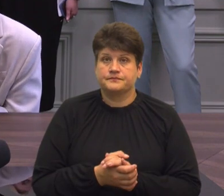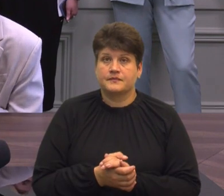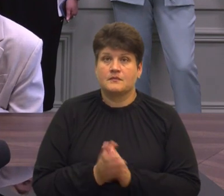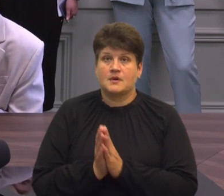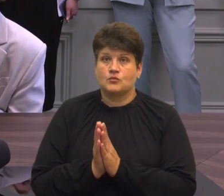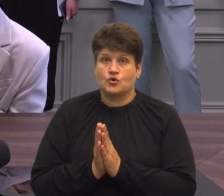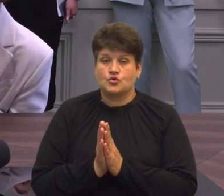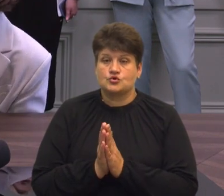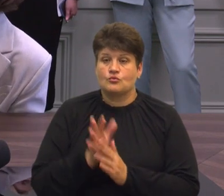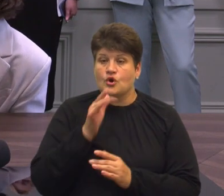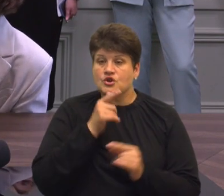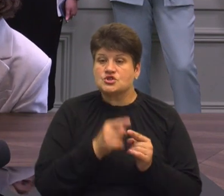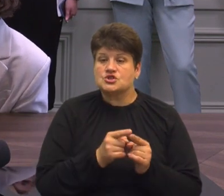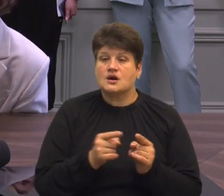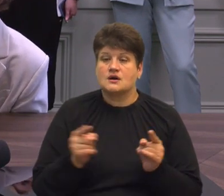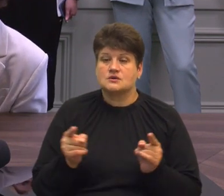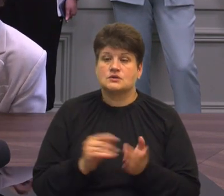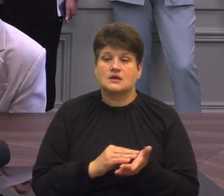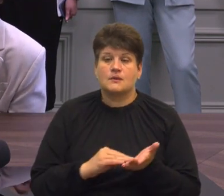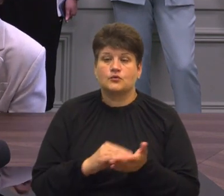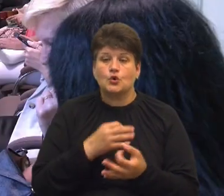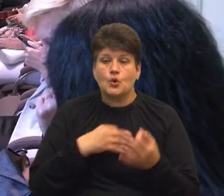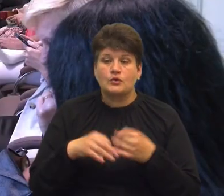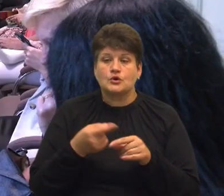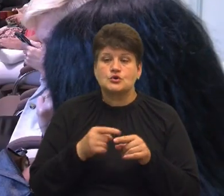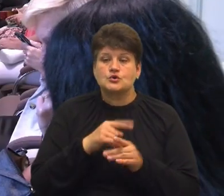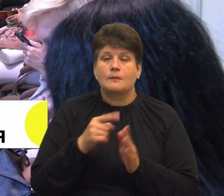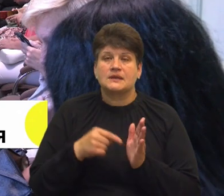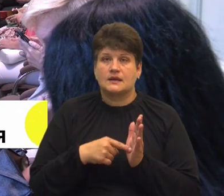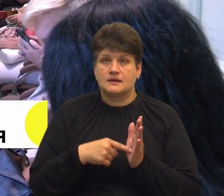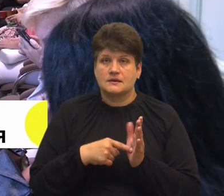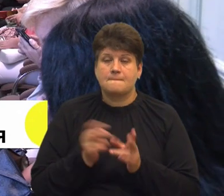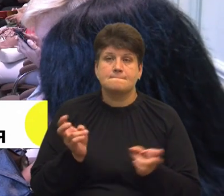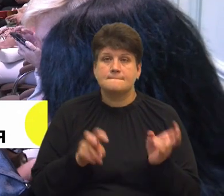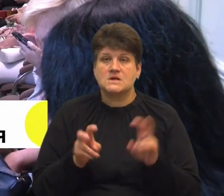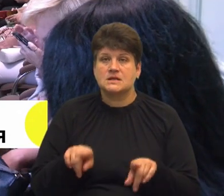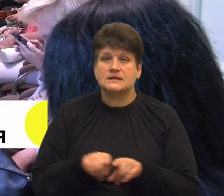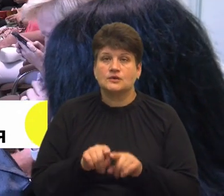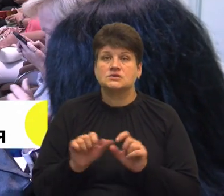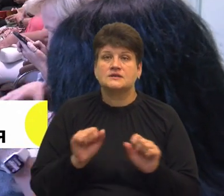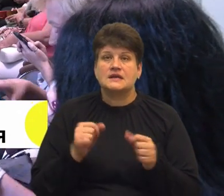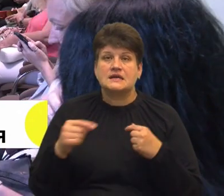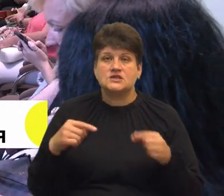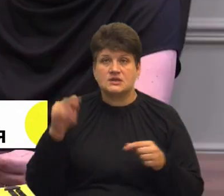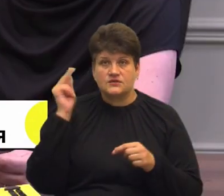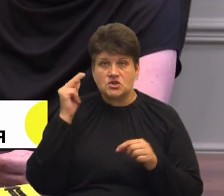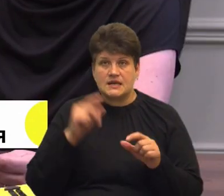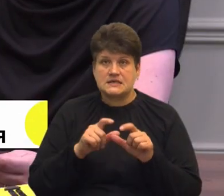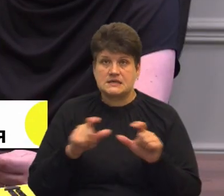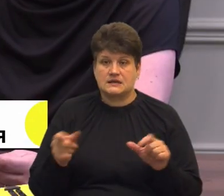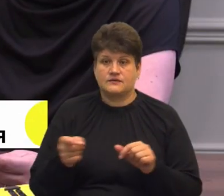часу на повторний обговорення цього питання прийшли також керівники інших навчальних закладів Тернополя